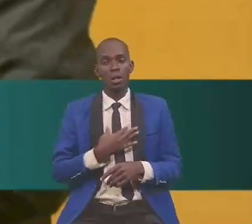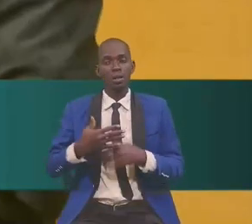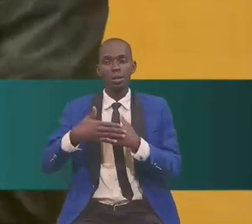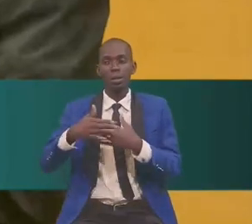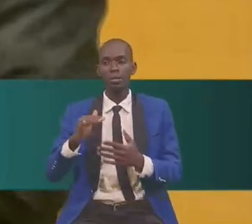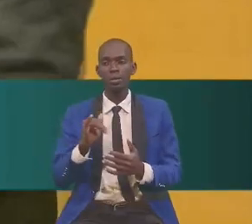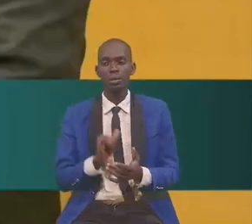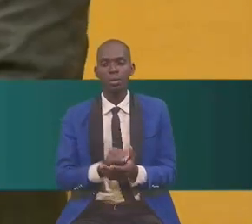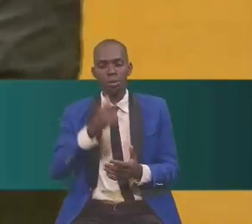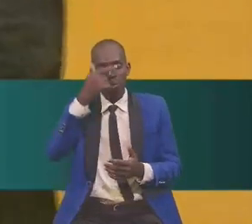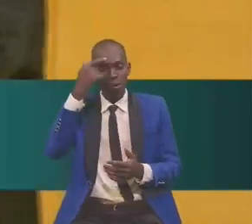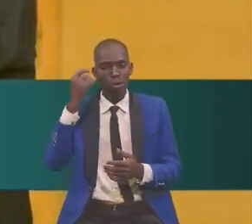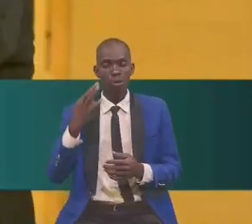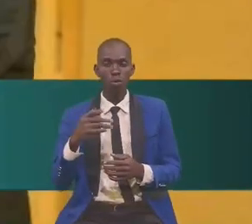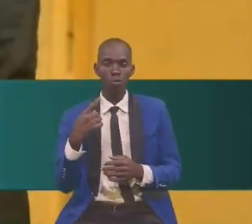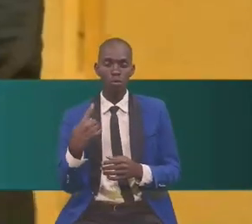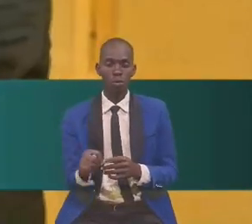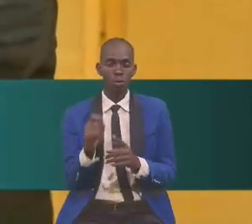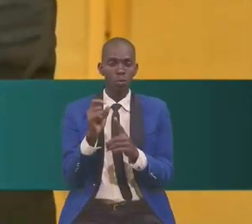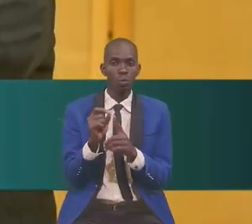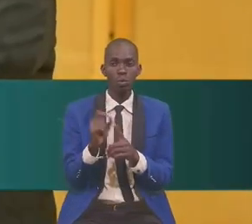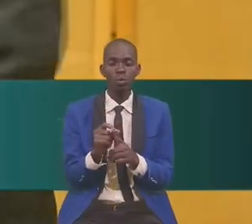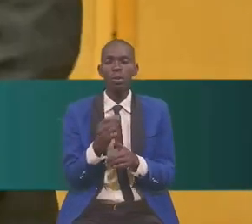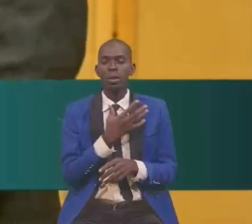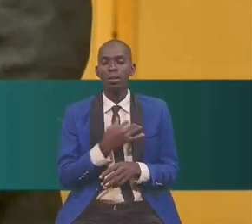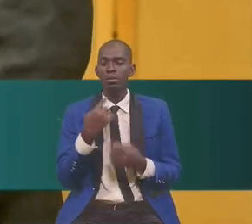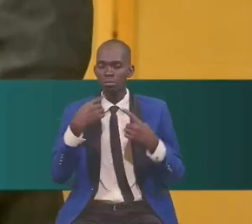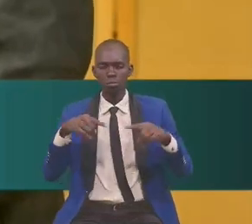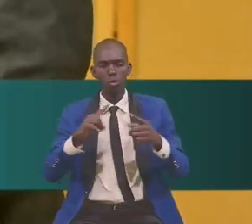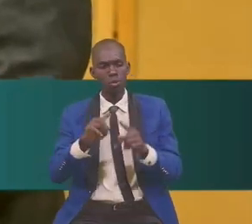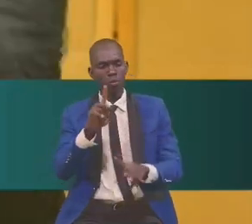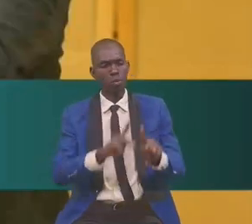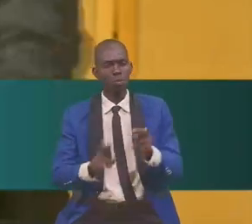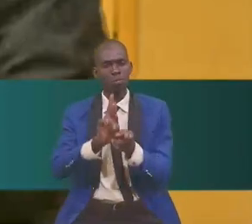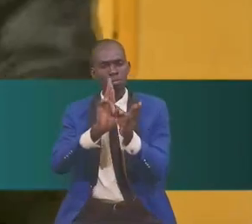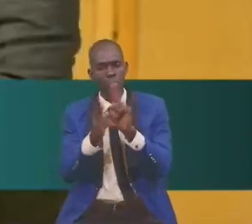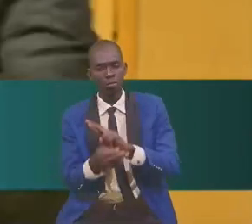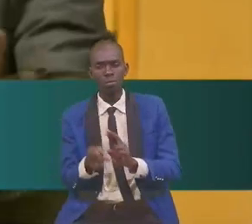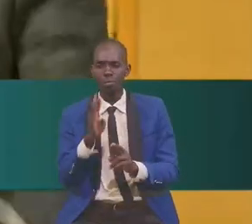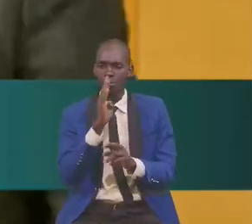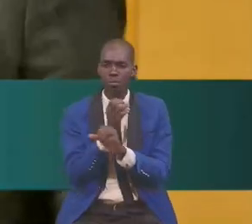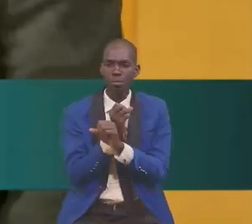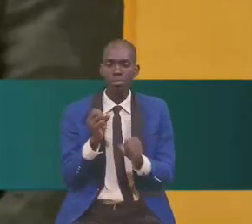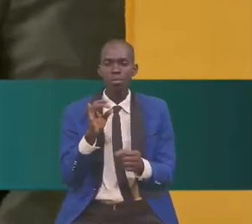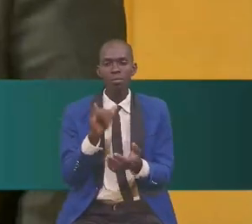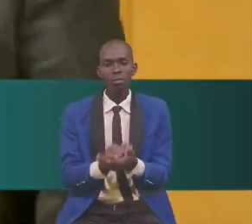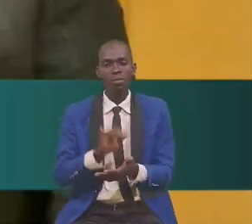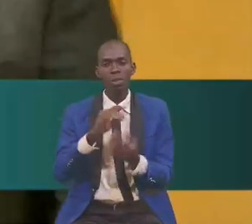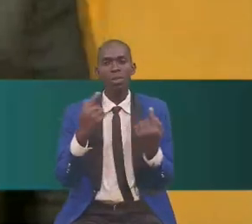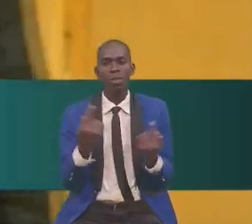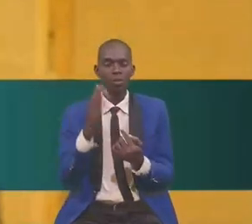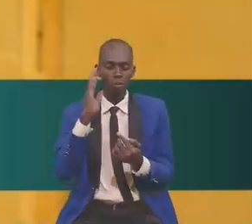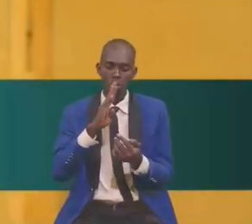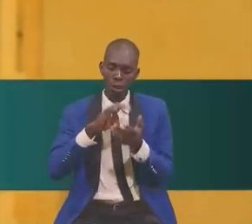du message, il les a dit, repentez-vous et convertissez-vous, afin que vos péchés soient pardonnés. Le